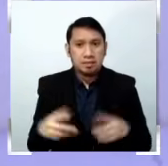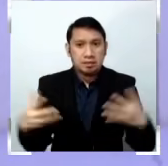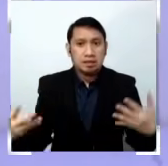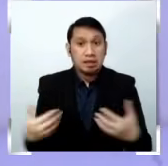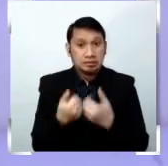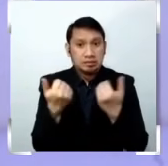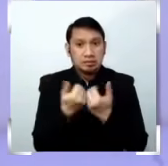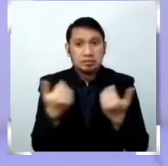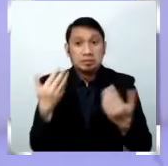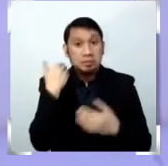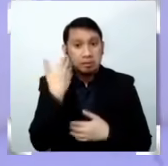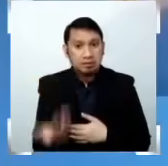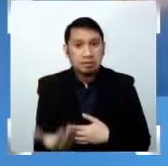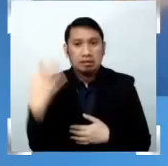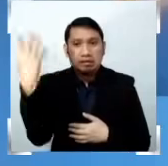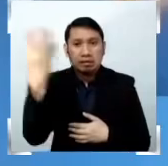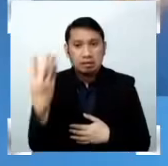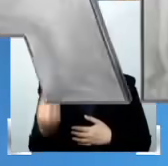mga balita sa probinsya.